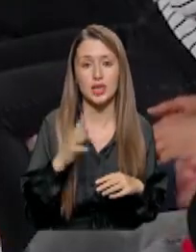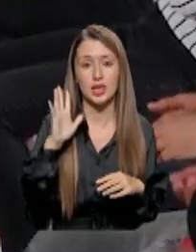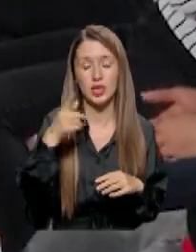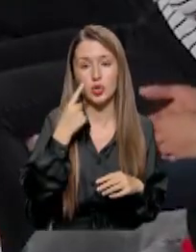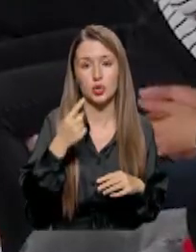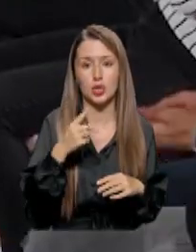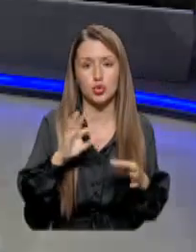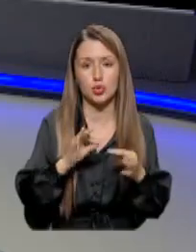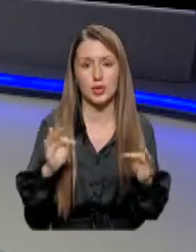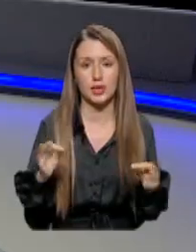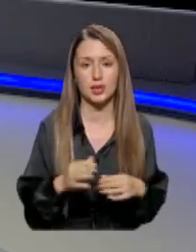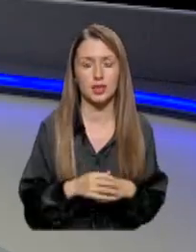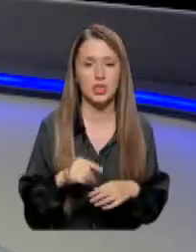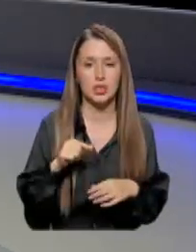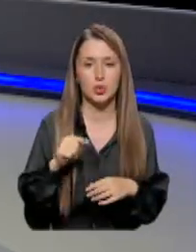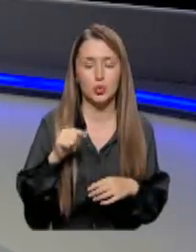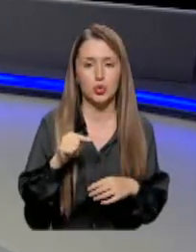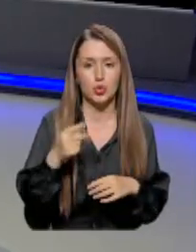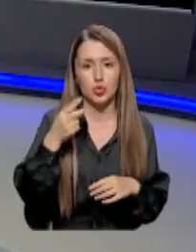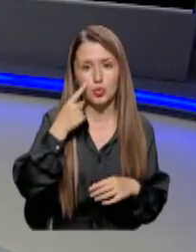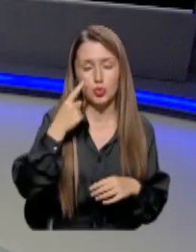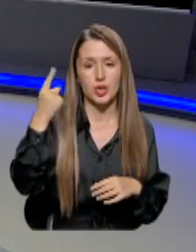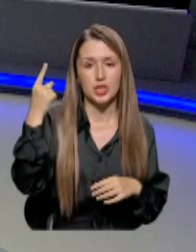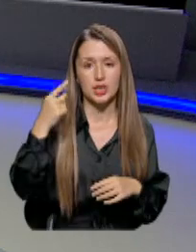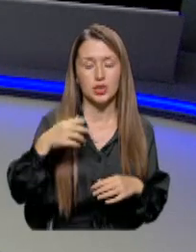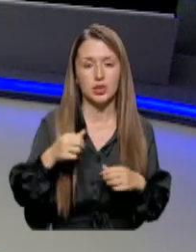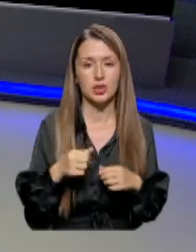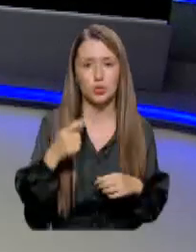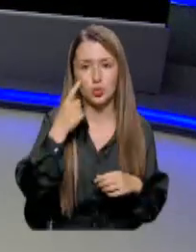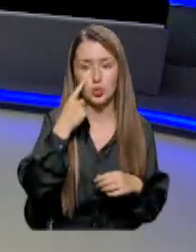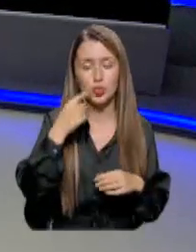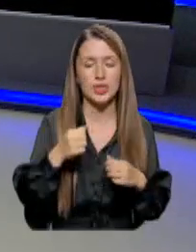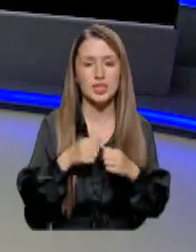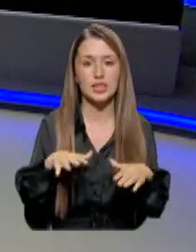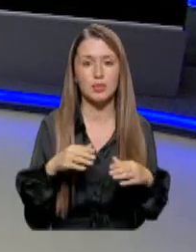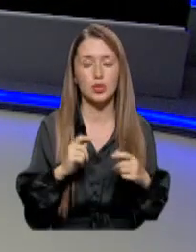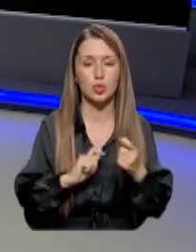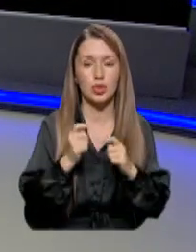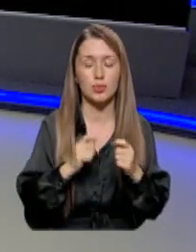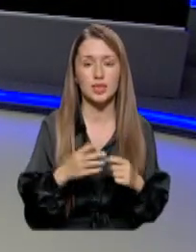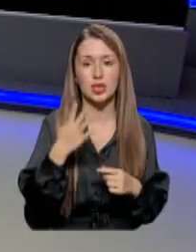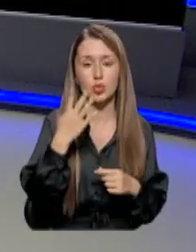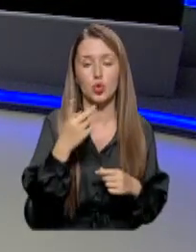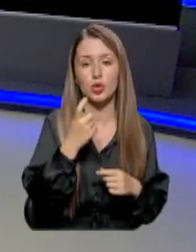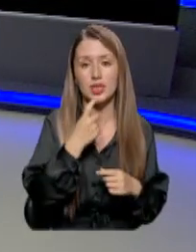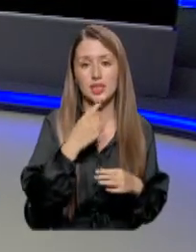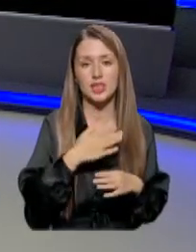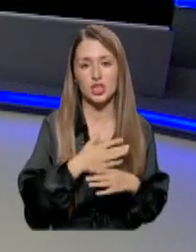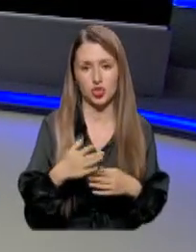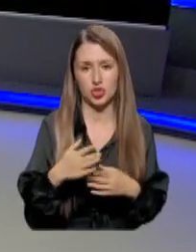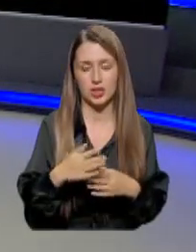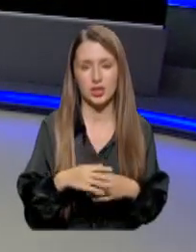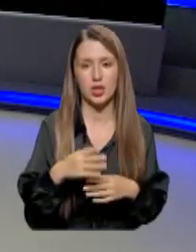cümleleri. Şimdi bugün Cumhurbaşkanı hükümet sisteminin uygulamaya geçmesinin üzerinden tam 4 yıl geçmiş